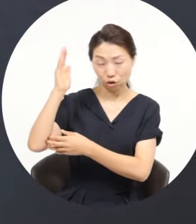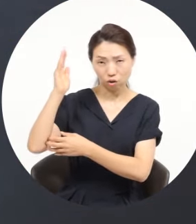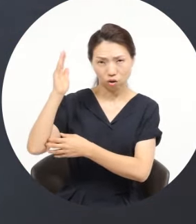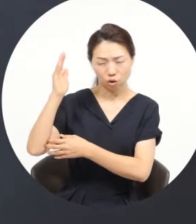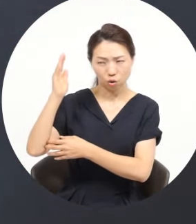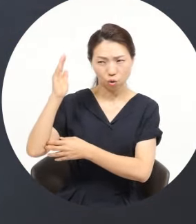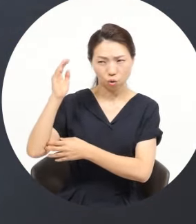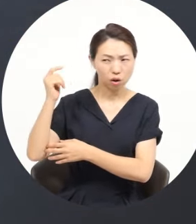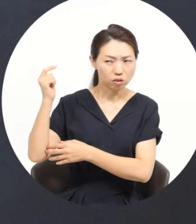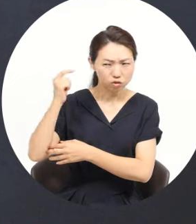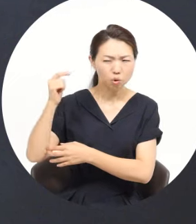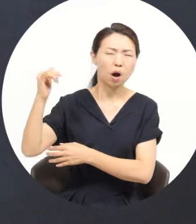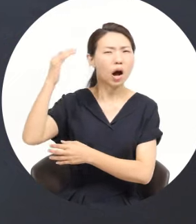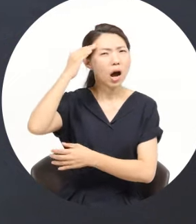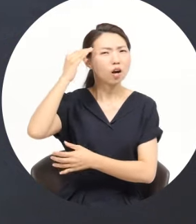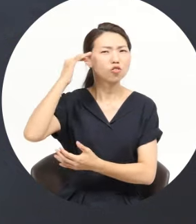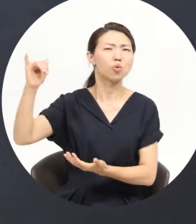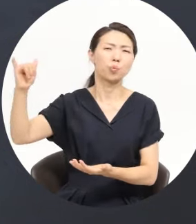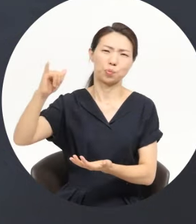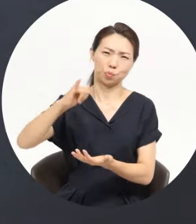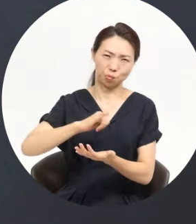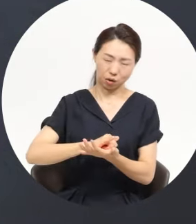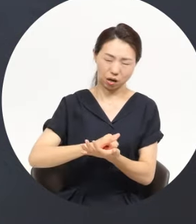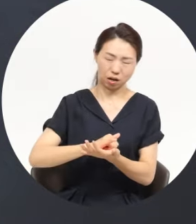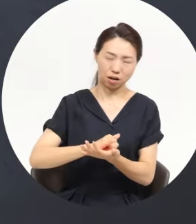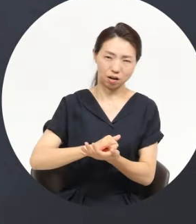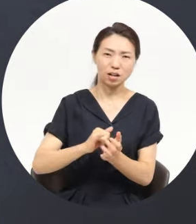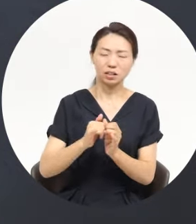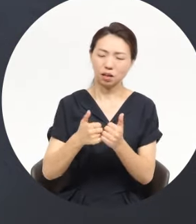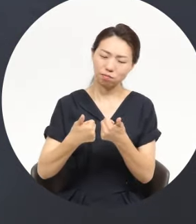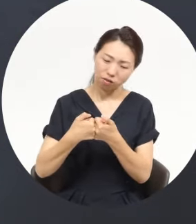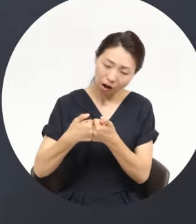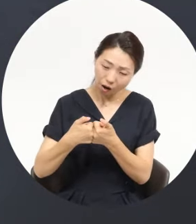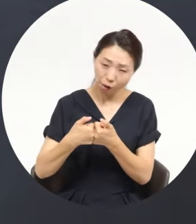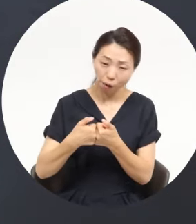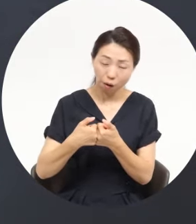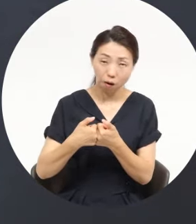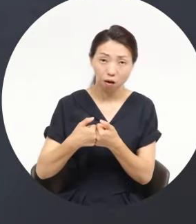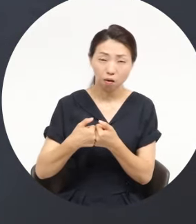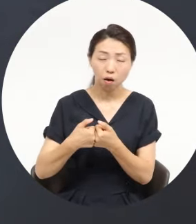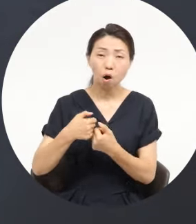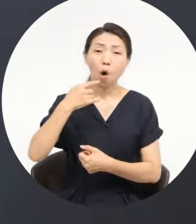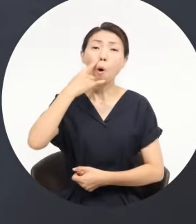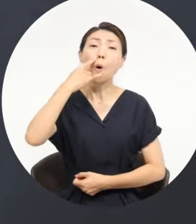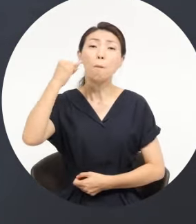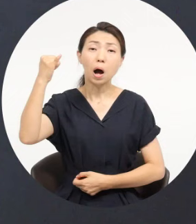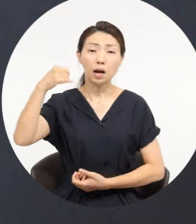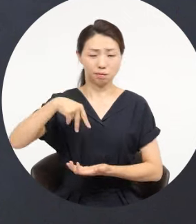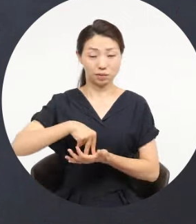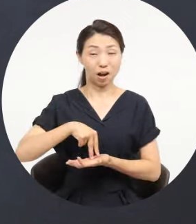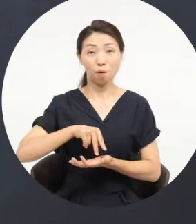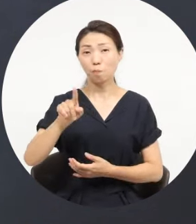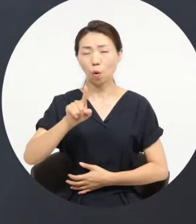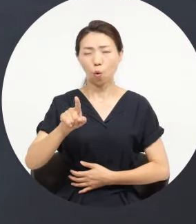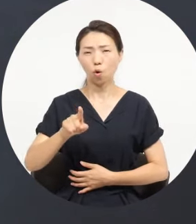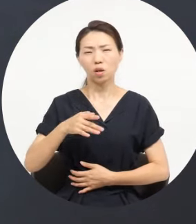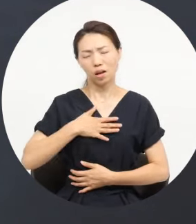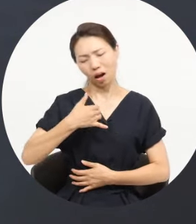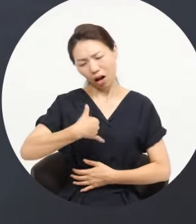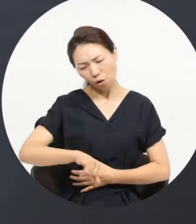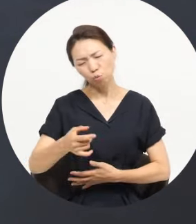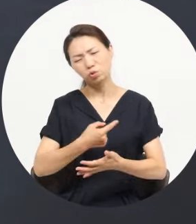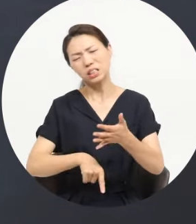오고 그래서 자녀하고 갈등이 있어서 이렇게 상담을 해보면 엄마는 내가 너를